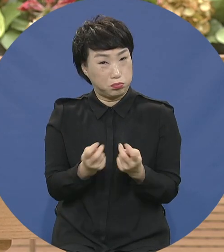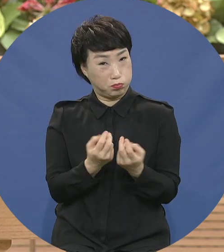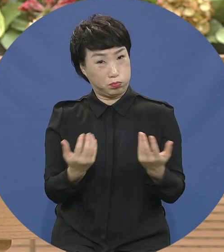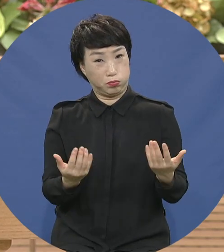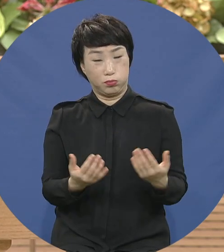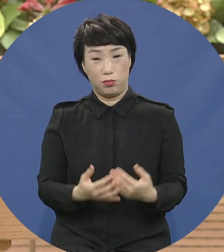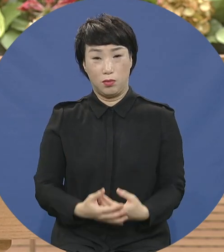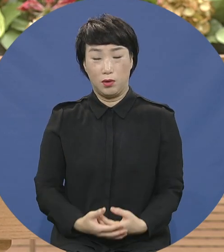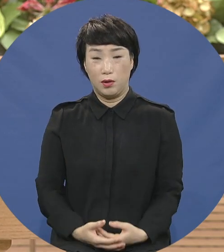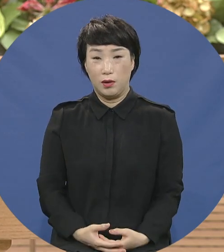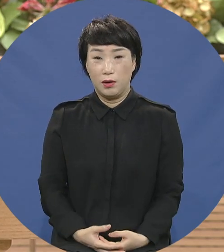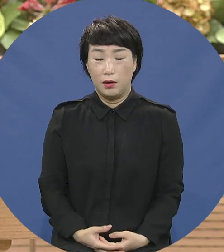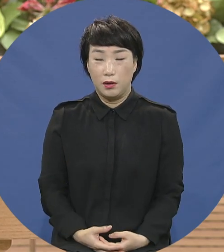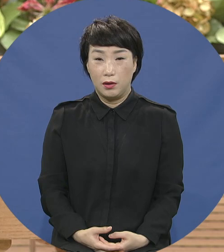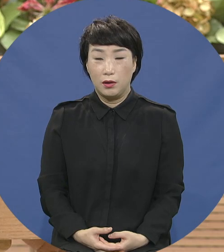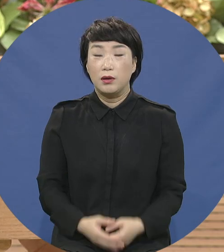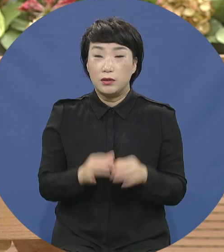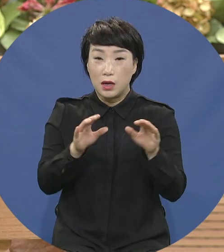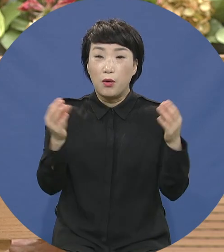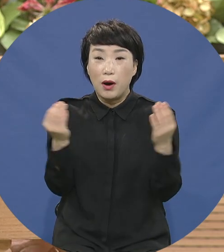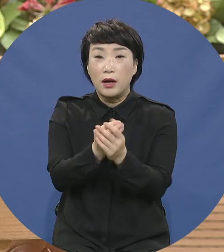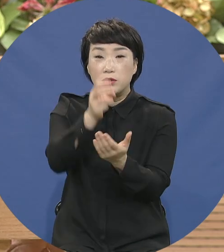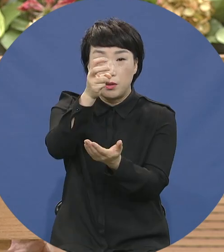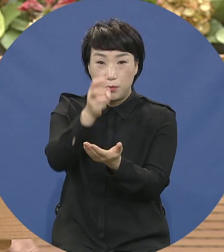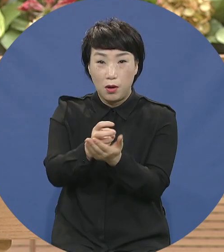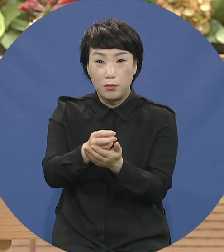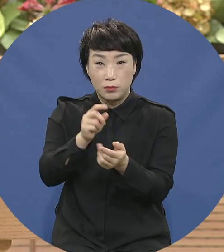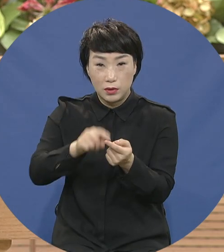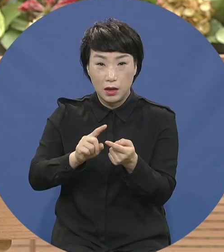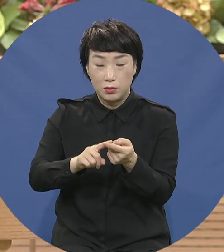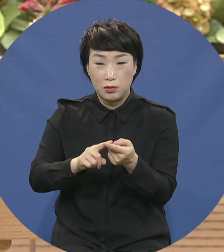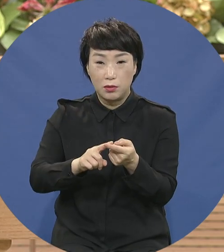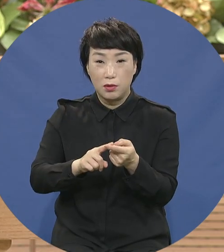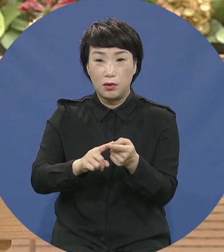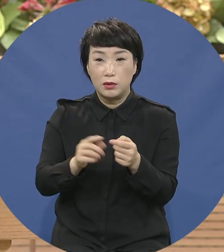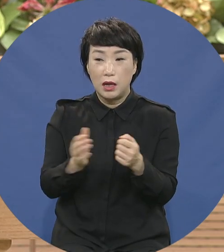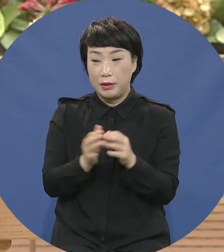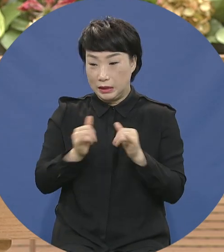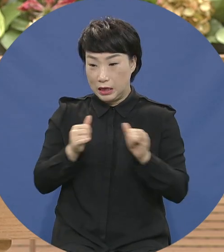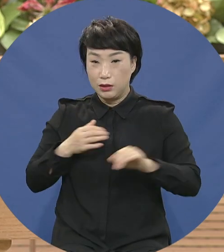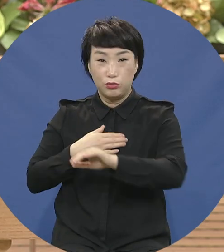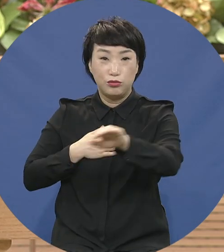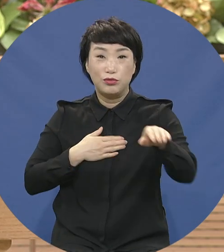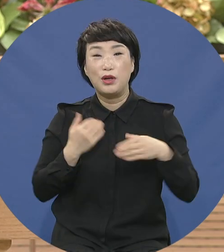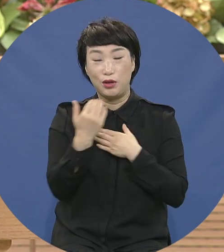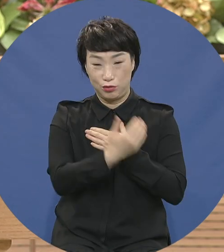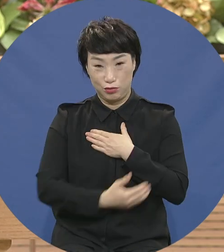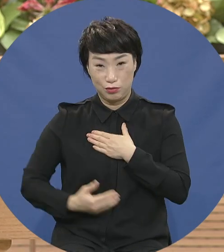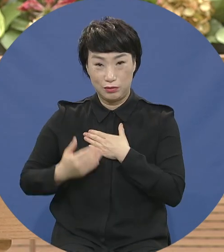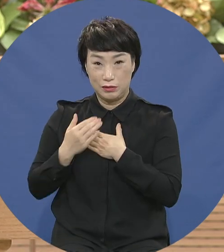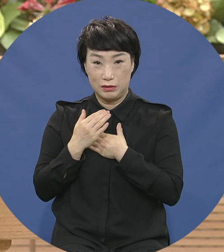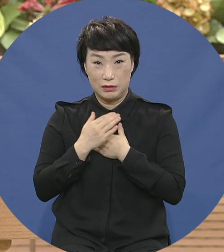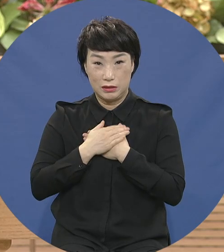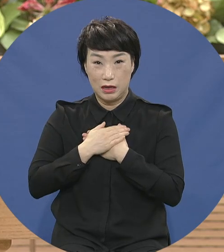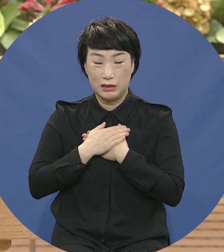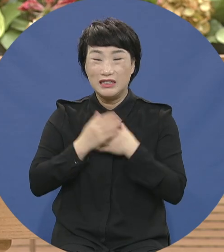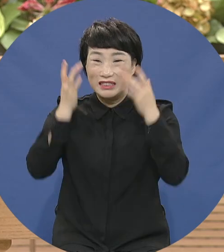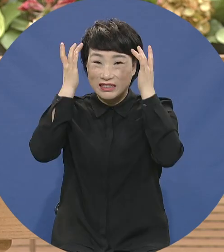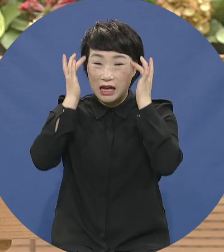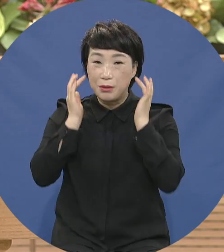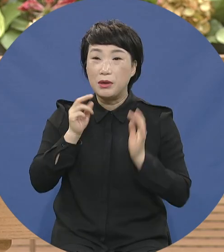수 없어요. 완전한 법이에요. 그래서 인간의 육체는